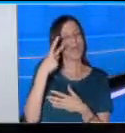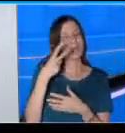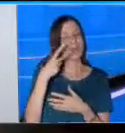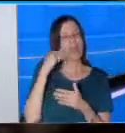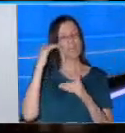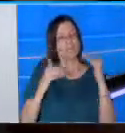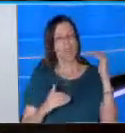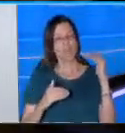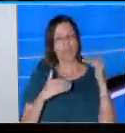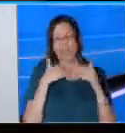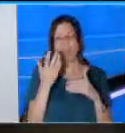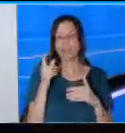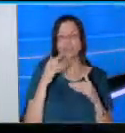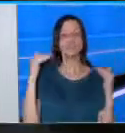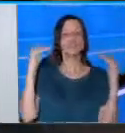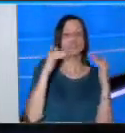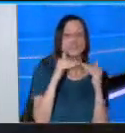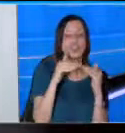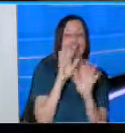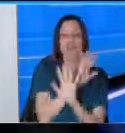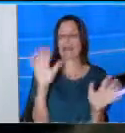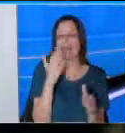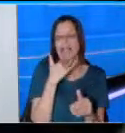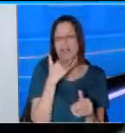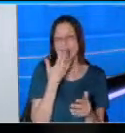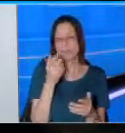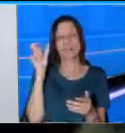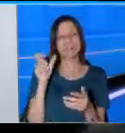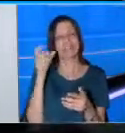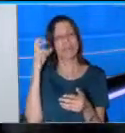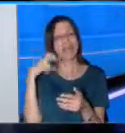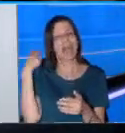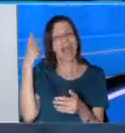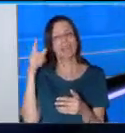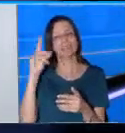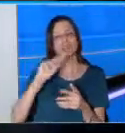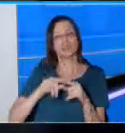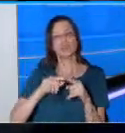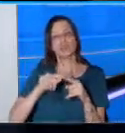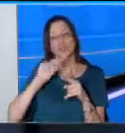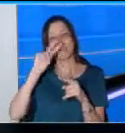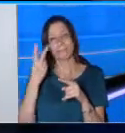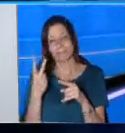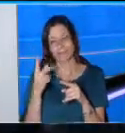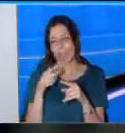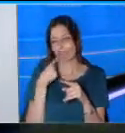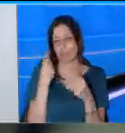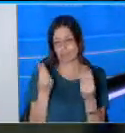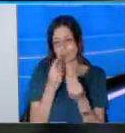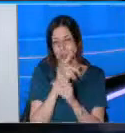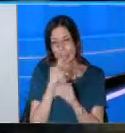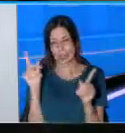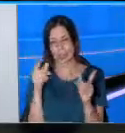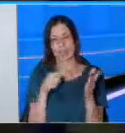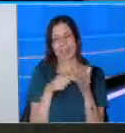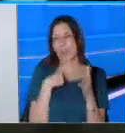במראה. זאת אומרת, שוויון הוא ליהודים בלבד. האזרחים הערבים הם דרג ב', כדי לא להגיד משהו אחר. לכן,